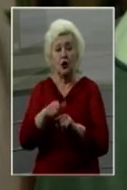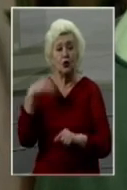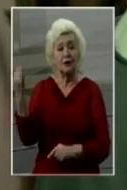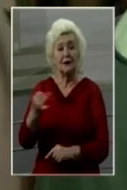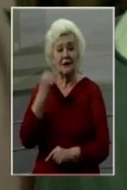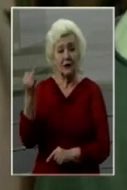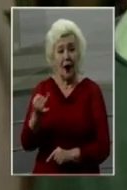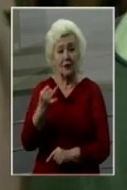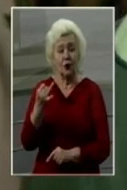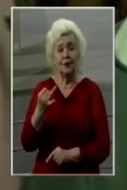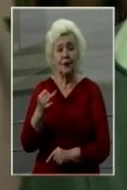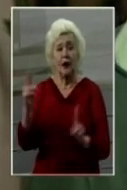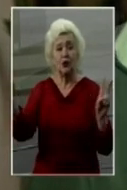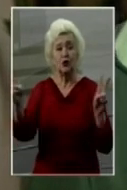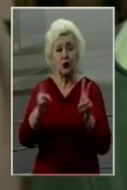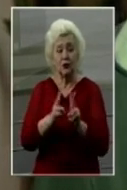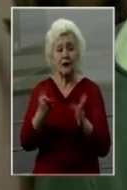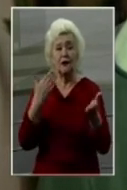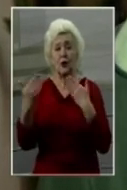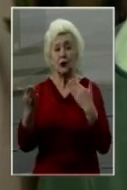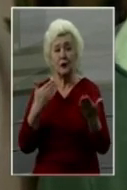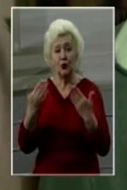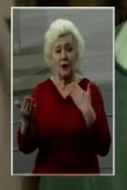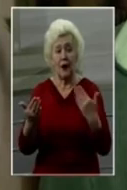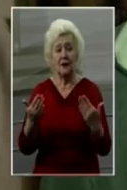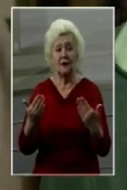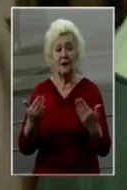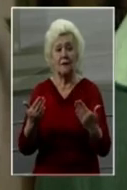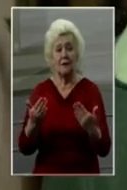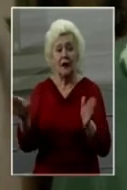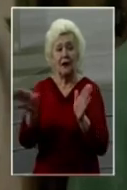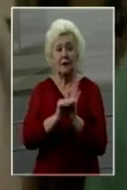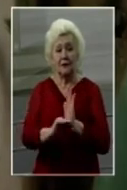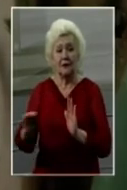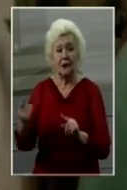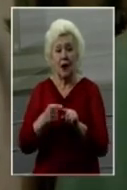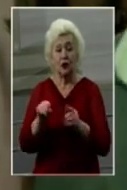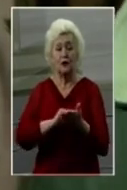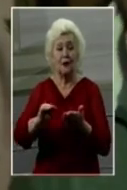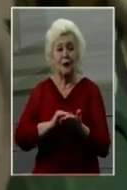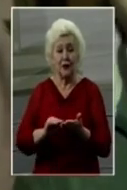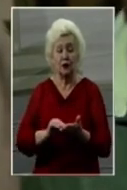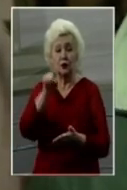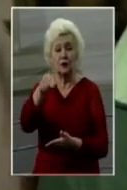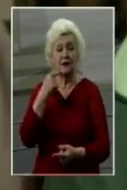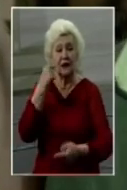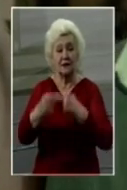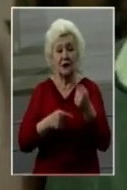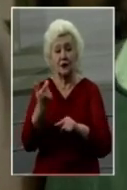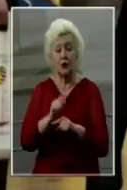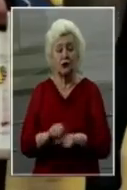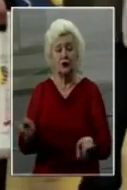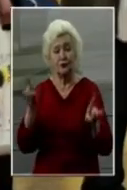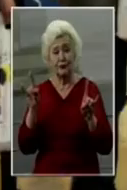цікаво зустрітися, поспілкуватися з дітлахами, котрі пишуть. Це завжди дуже